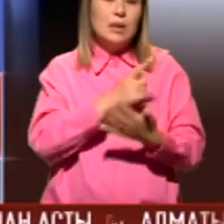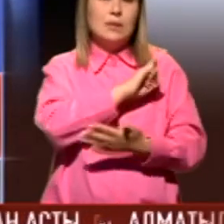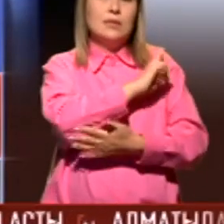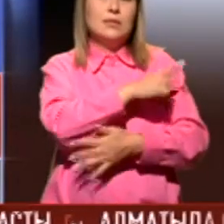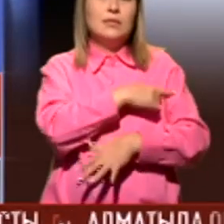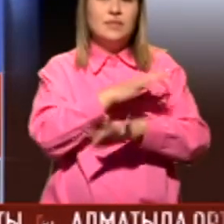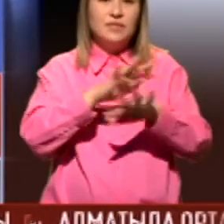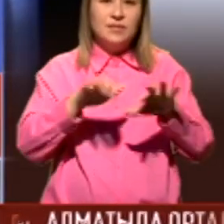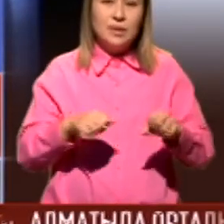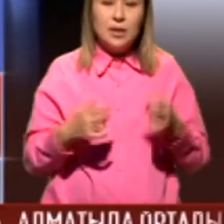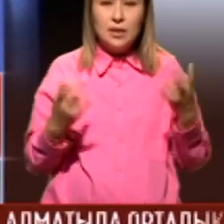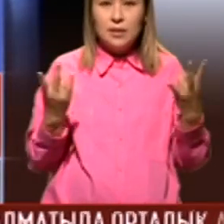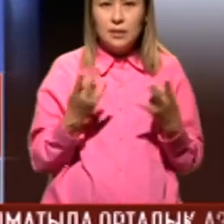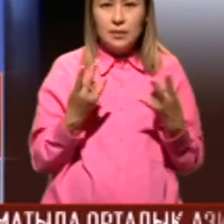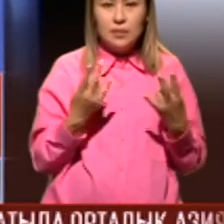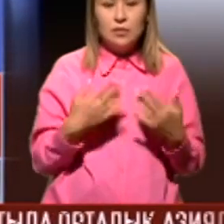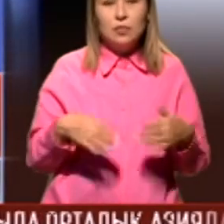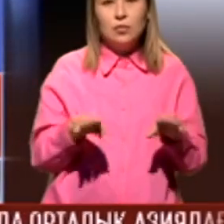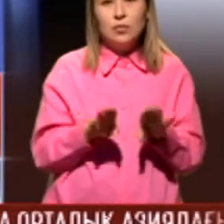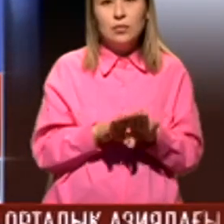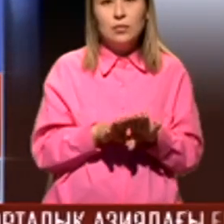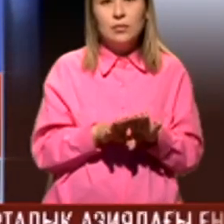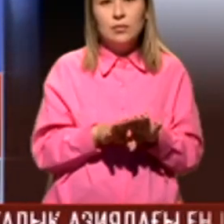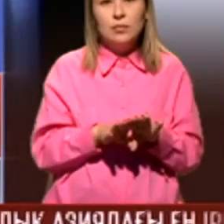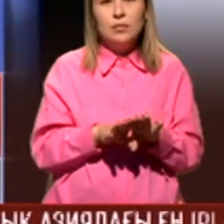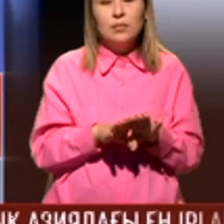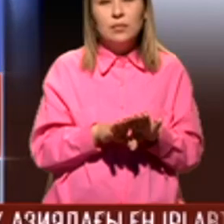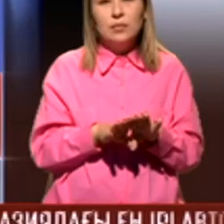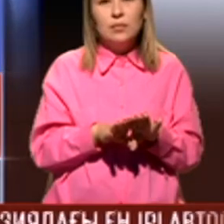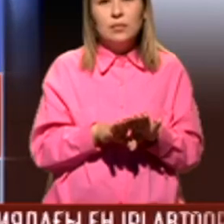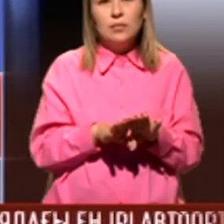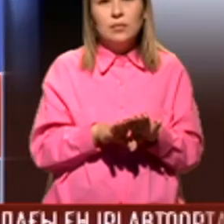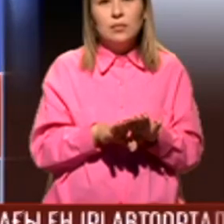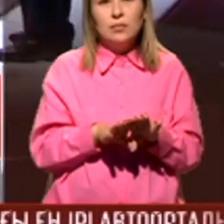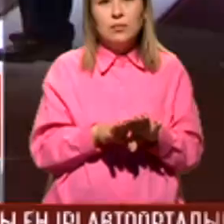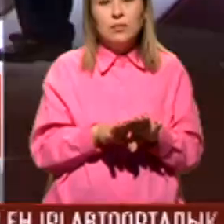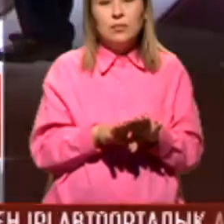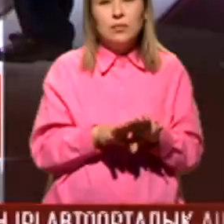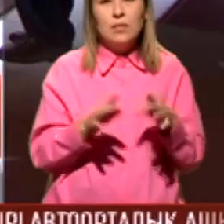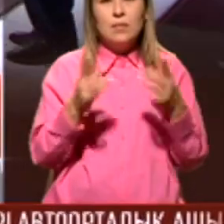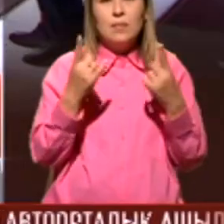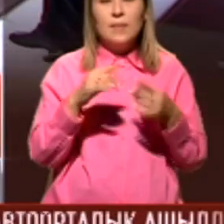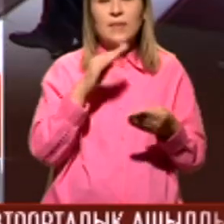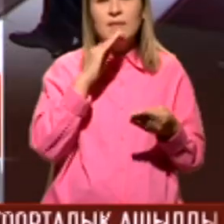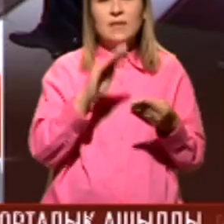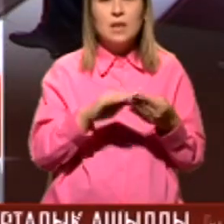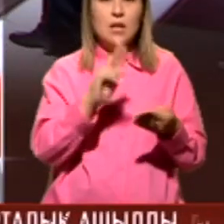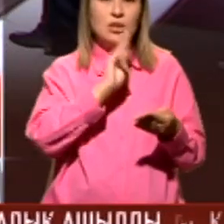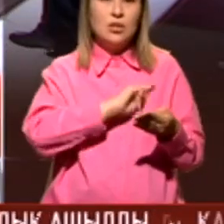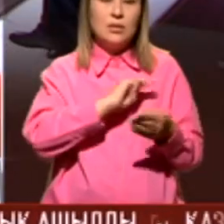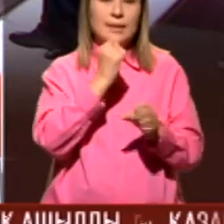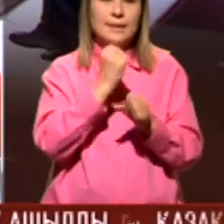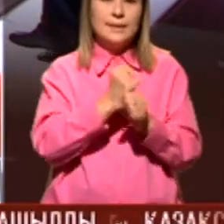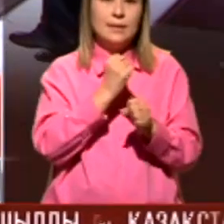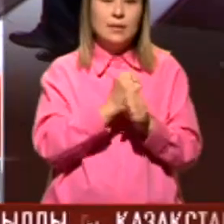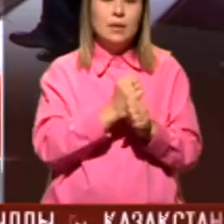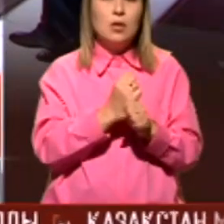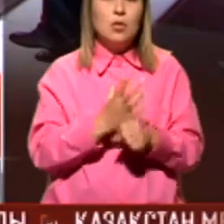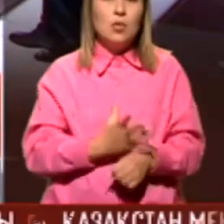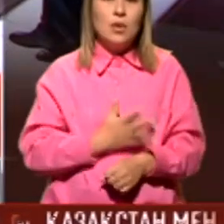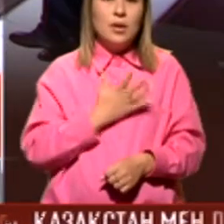қажет, жерді ескеретін болсақ, осының барлығы бізге бір ендігі күні, менің ойымша біздің бір жасайтын бір үлкен рухани